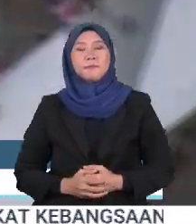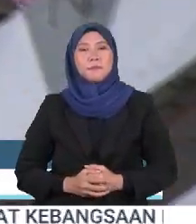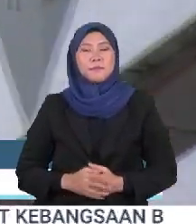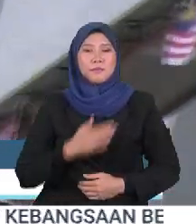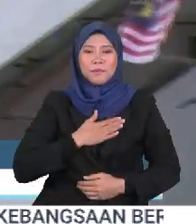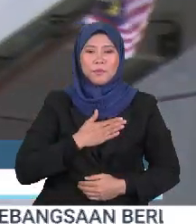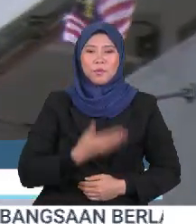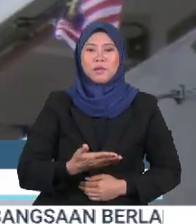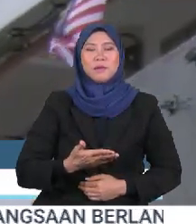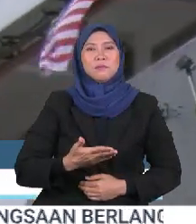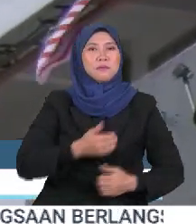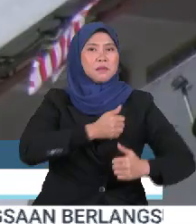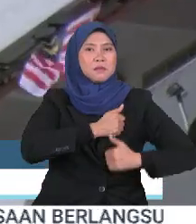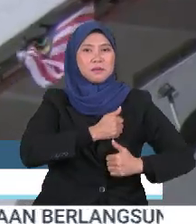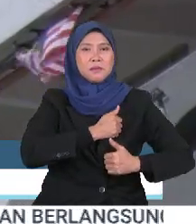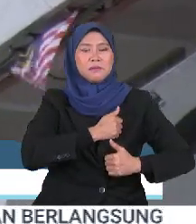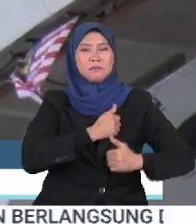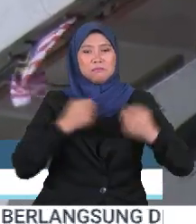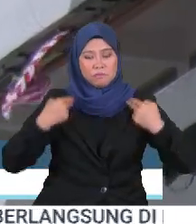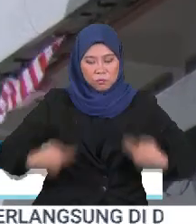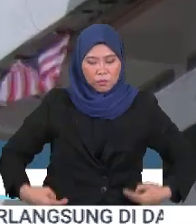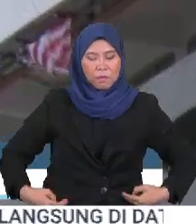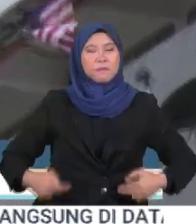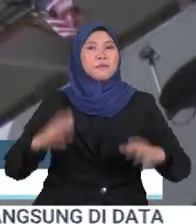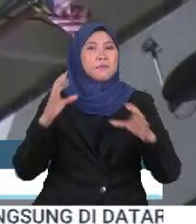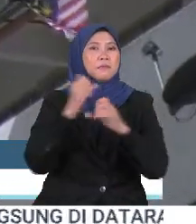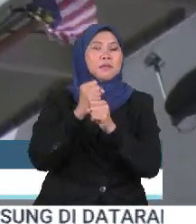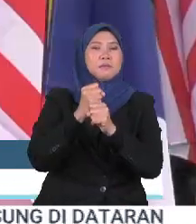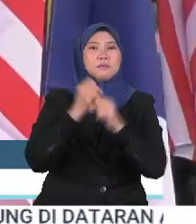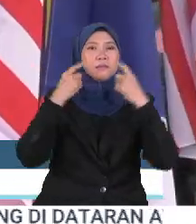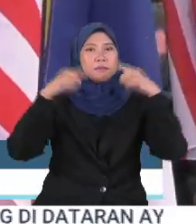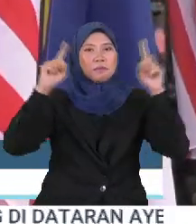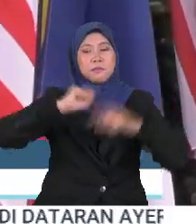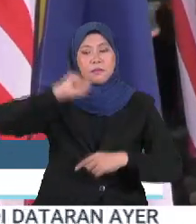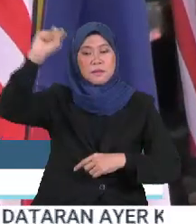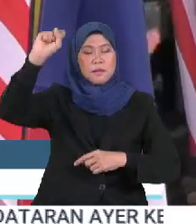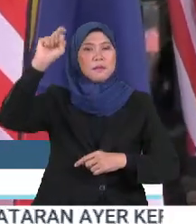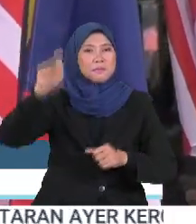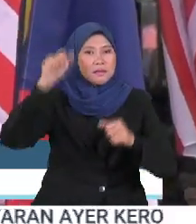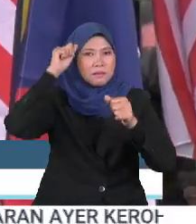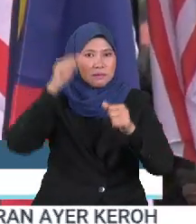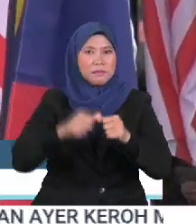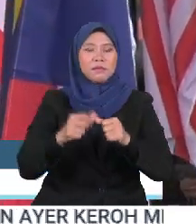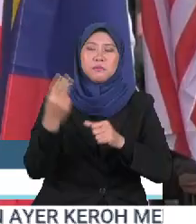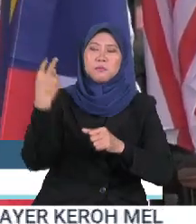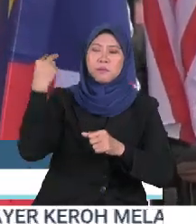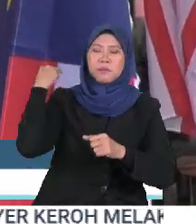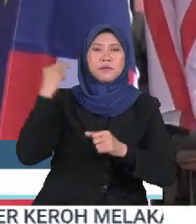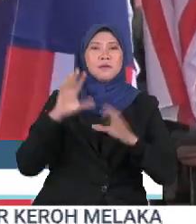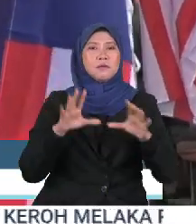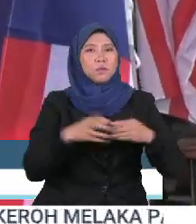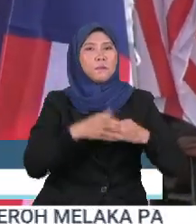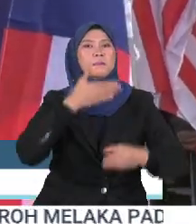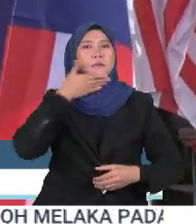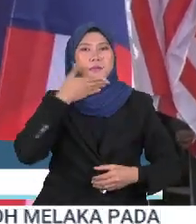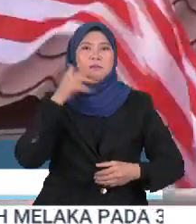Pengorbanan wira negara khususnya anggota beruniform dalam mencapai kemerdekaan juga perlu dikenang terutamanya oleh golongan belia.